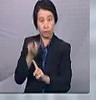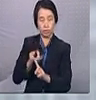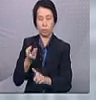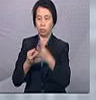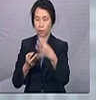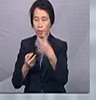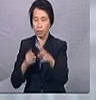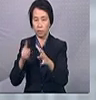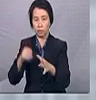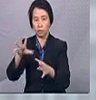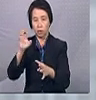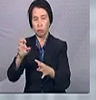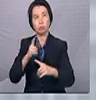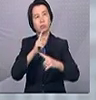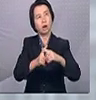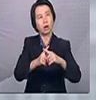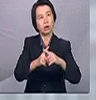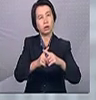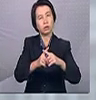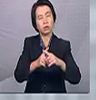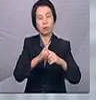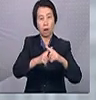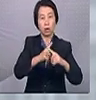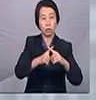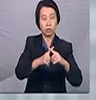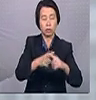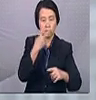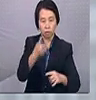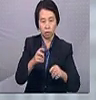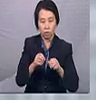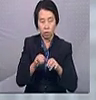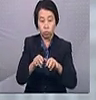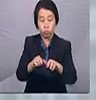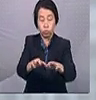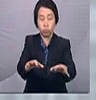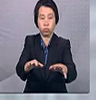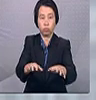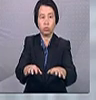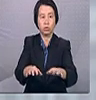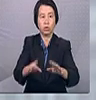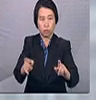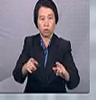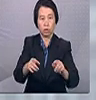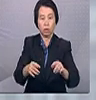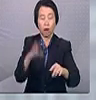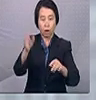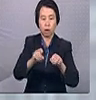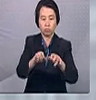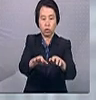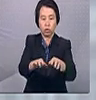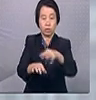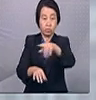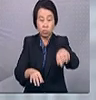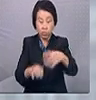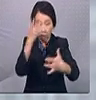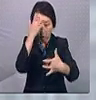14,500 kita kali lebih kurang. Jadi kita lihat jangkitan bukan hanya index case tetapi generasi pertama, generasi kedua dan ketiga